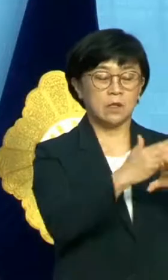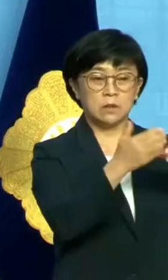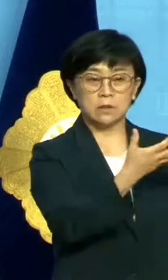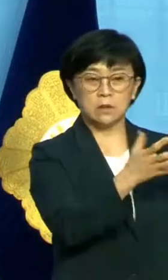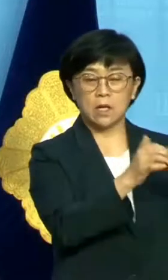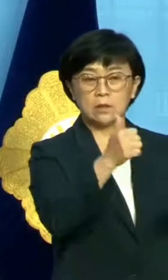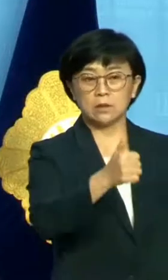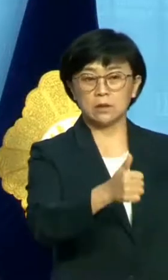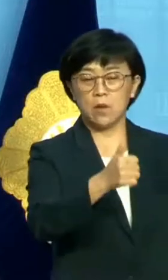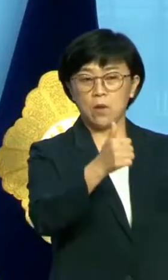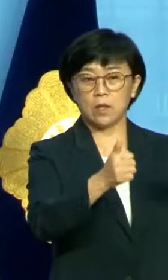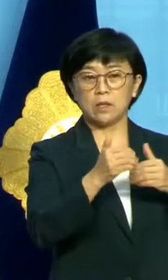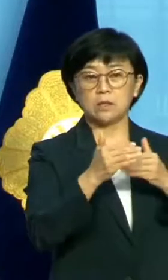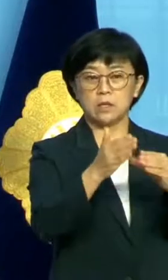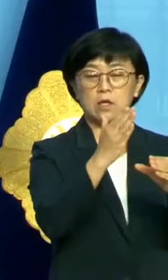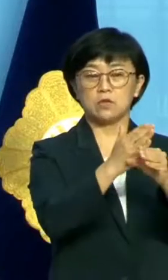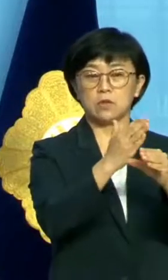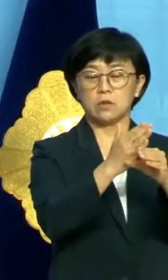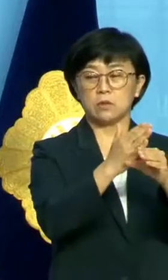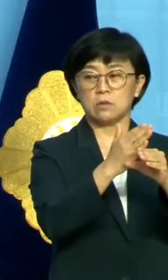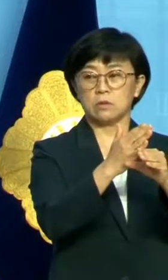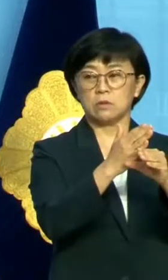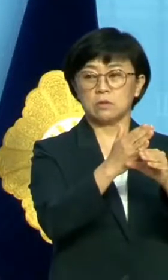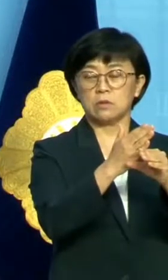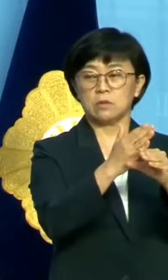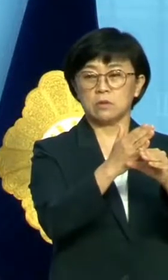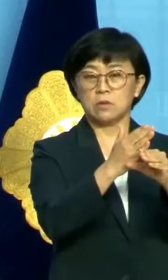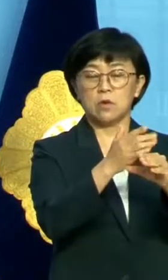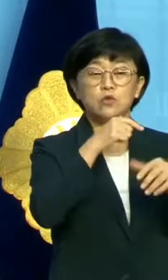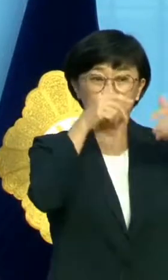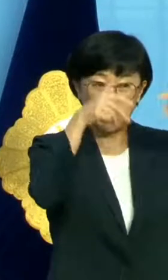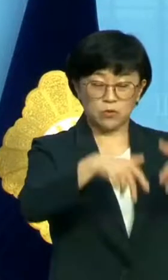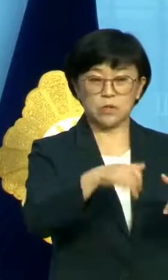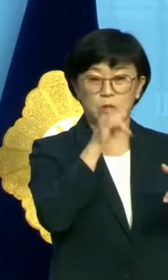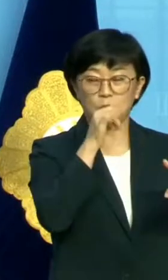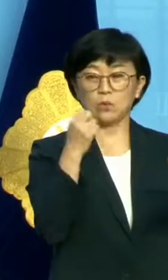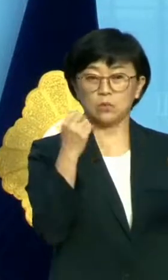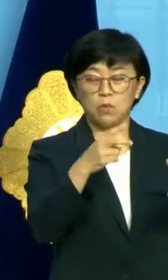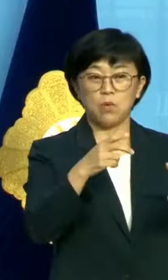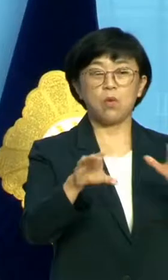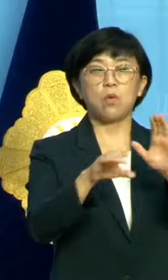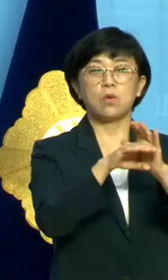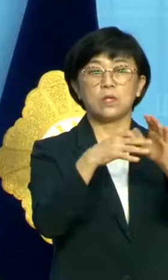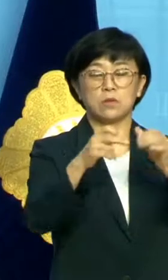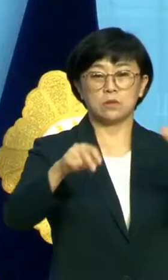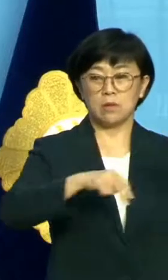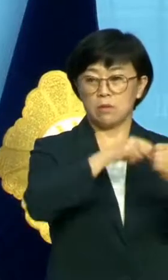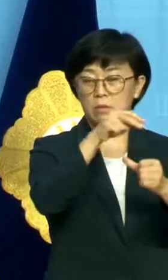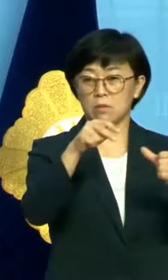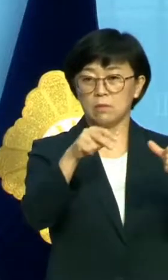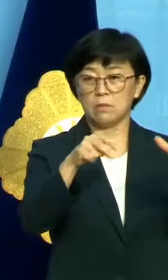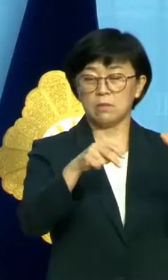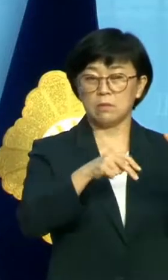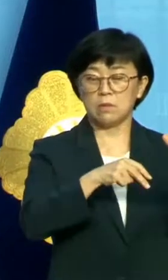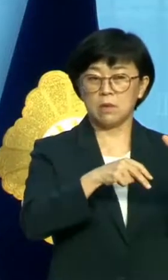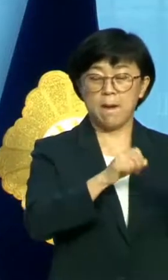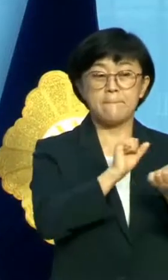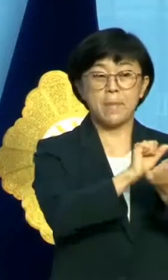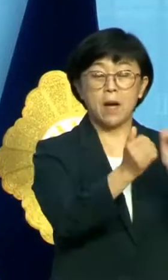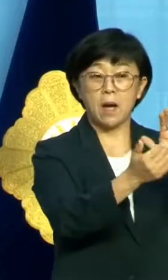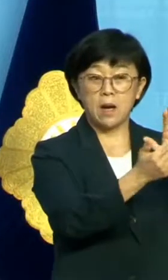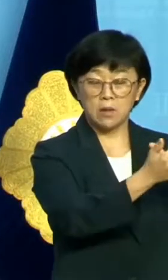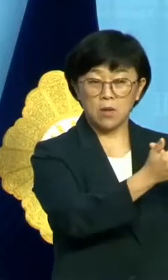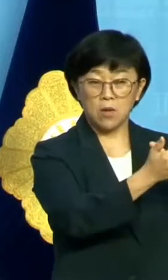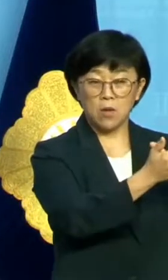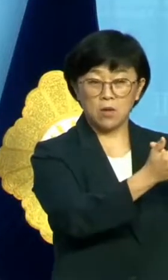전당대회가 계속 진행되는 도중에 아까 말씀드렸던 대로 수해도 있었고요. 그다음에 코로나19 관련된